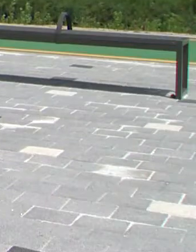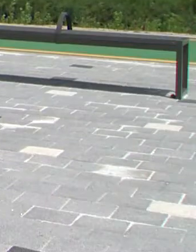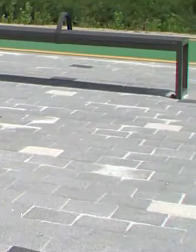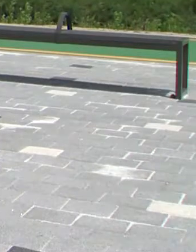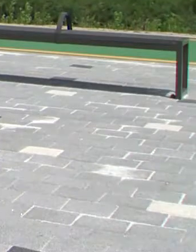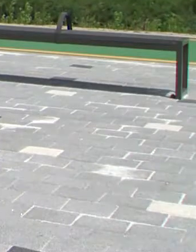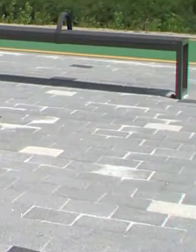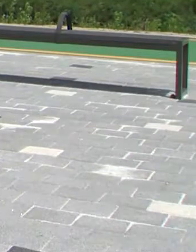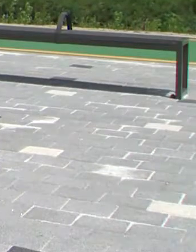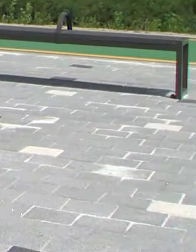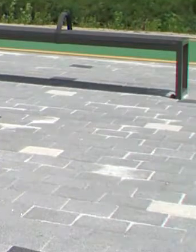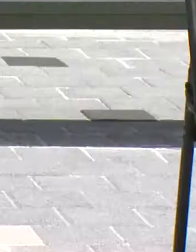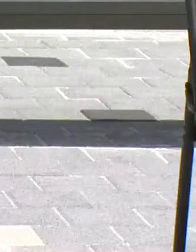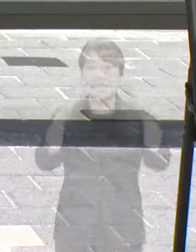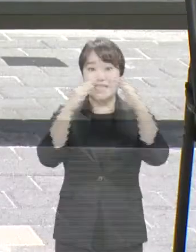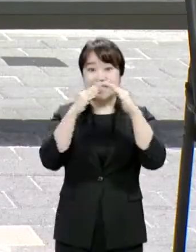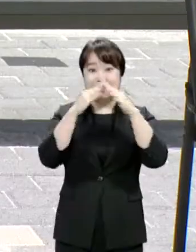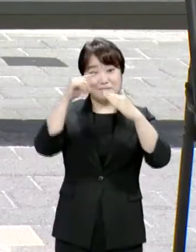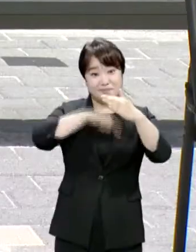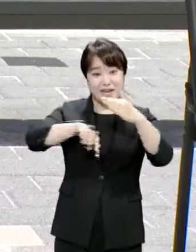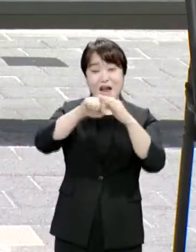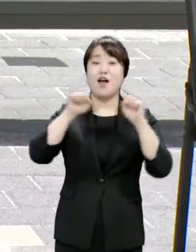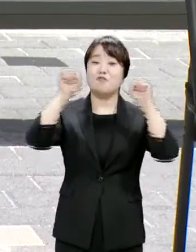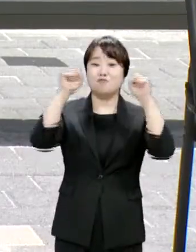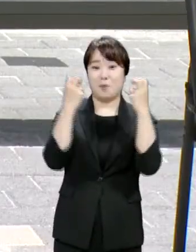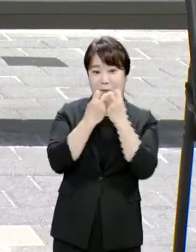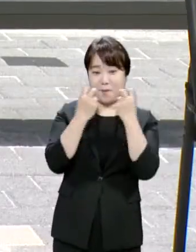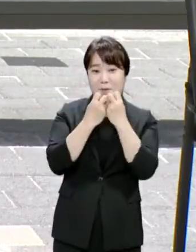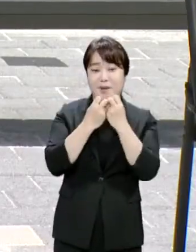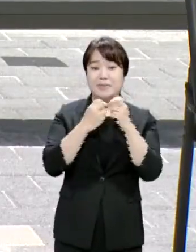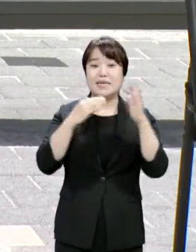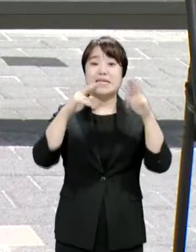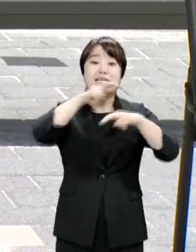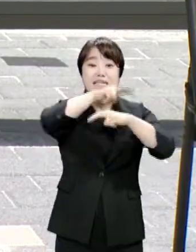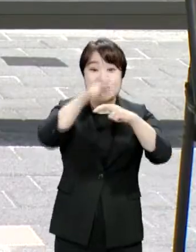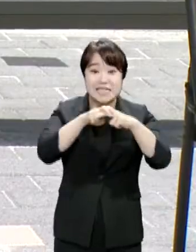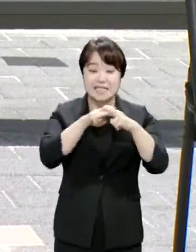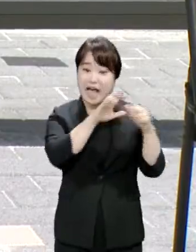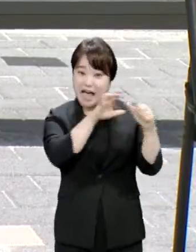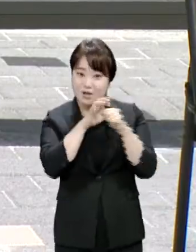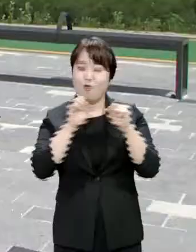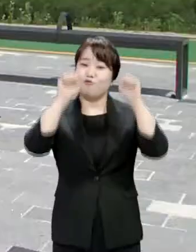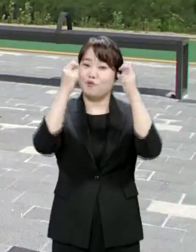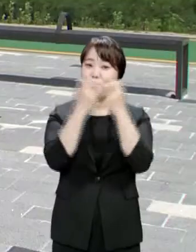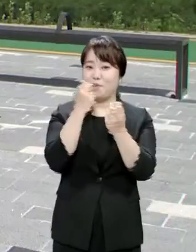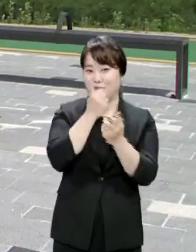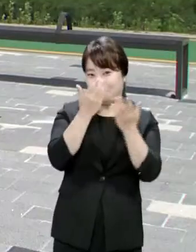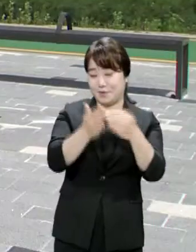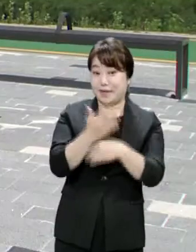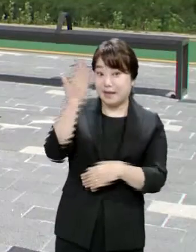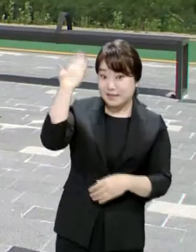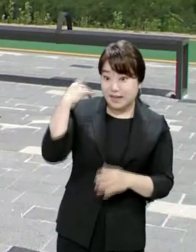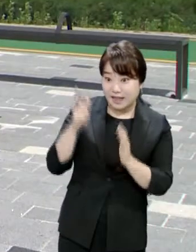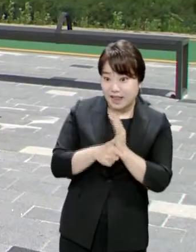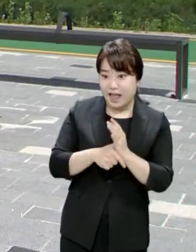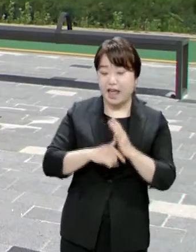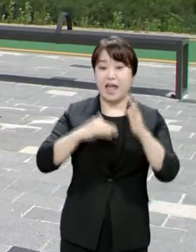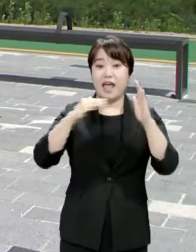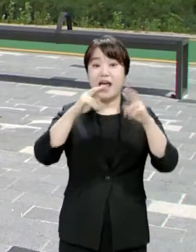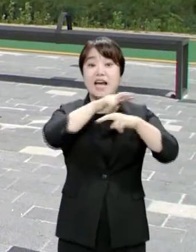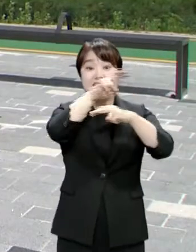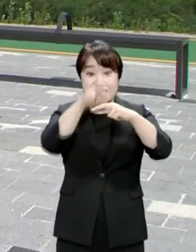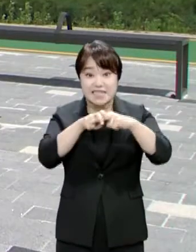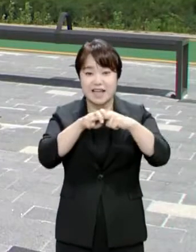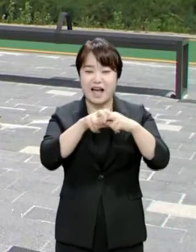안녕하세요. 집콕 트레이닝 시간입니다. 자, 오늘은 의자를 활용해서 운동을 해보도록 할 건데요. 우리 지난 시간에 의자를 가지고